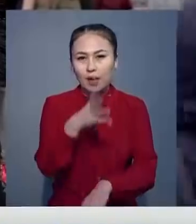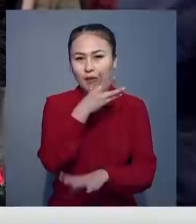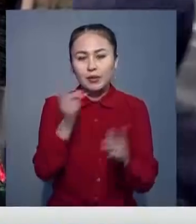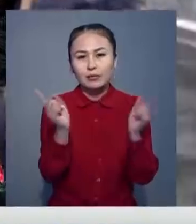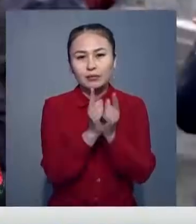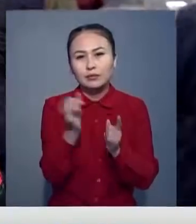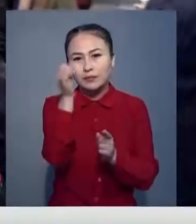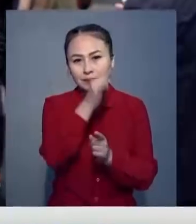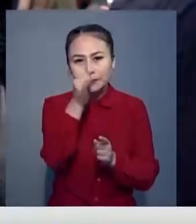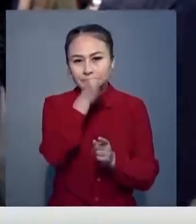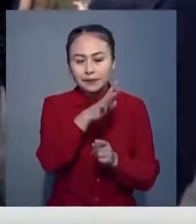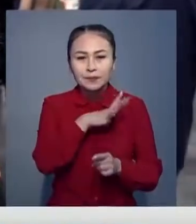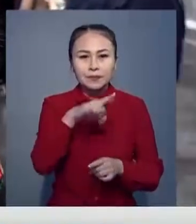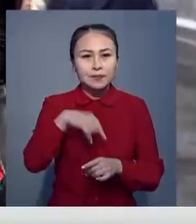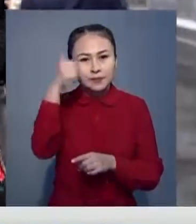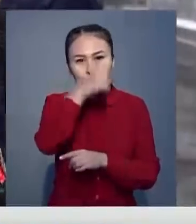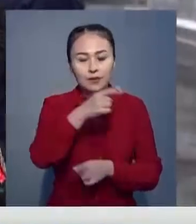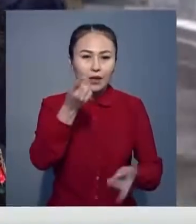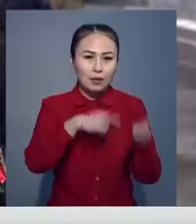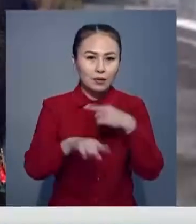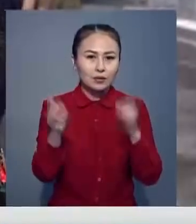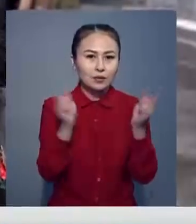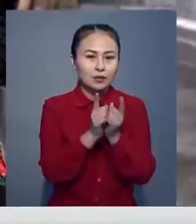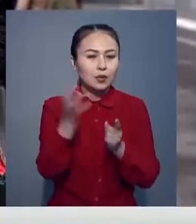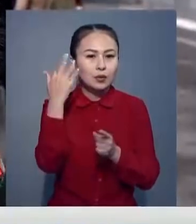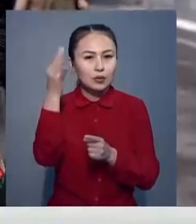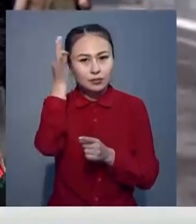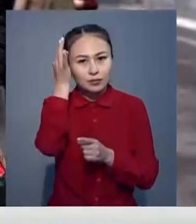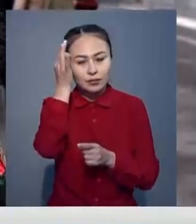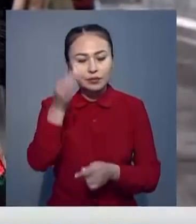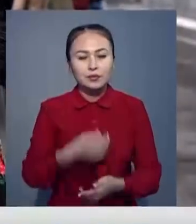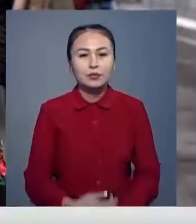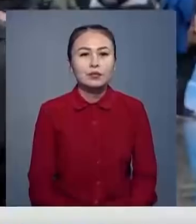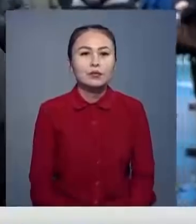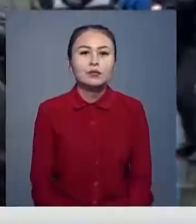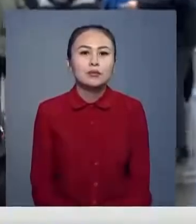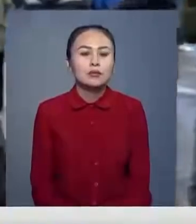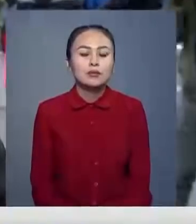көре алмадық. 30 жыл бұрын сіңіліммен қайта қауышқан сәт әлі есімнен кетпейді.